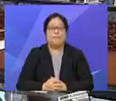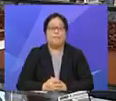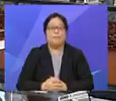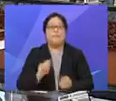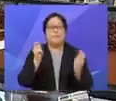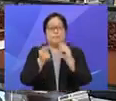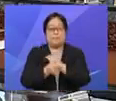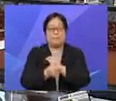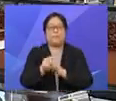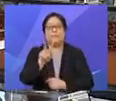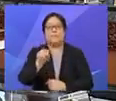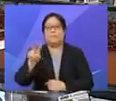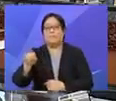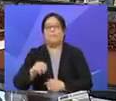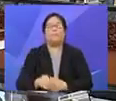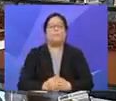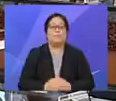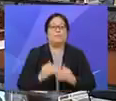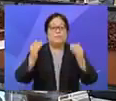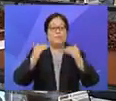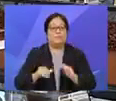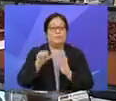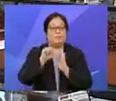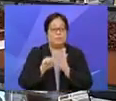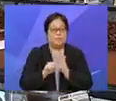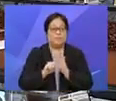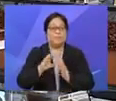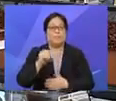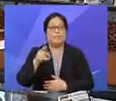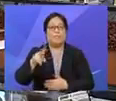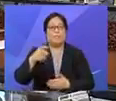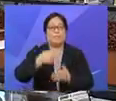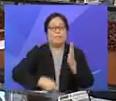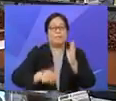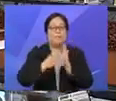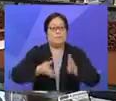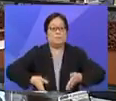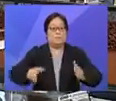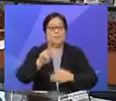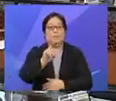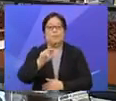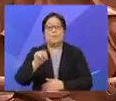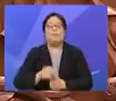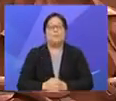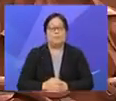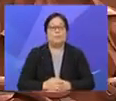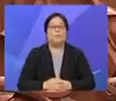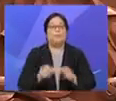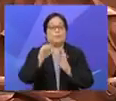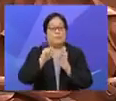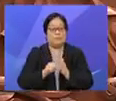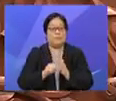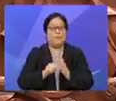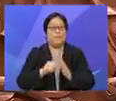Ya Allah tidak pemindo dan menambahkan nadi Timbaland Ti kepada daripada dua kepada 3A